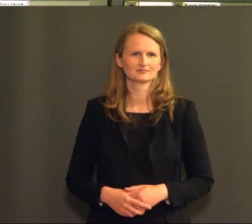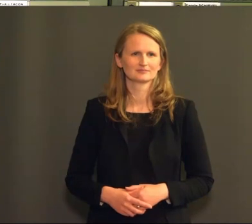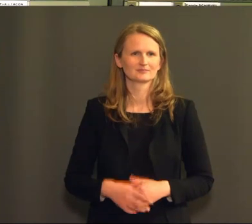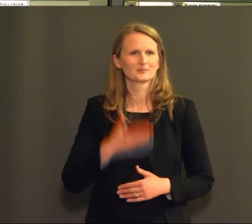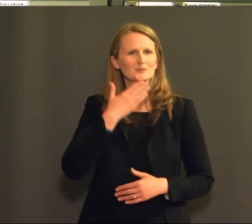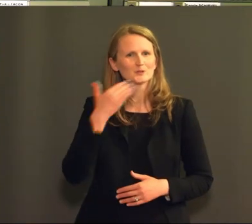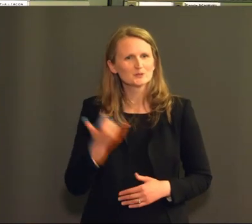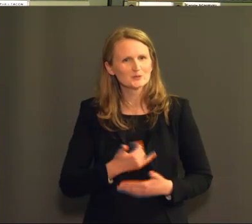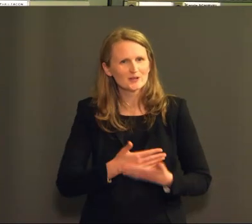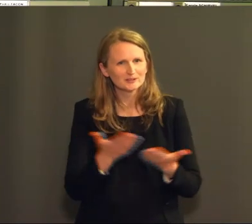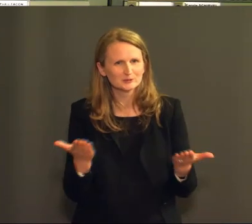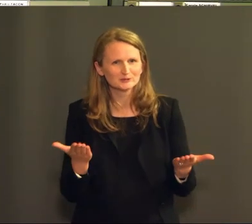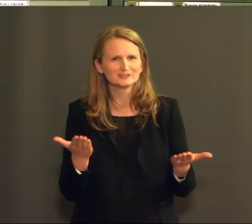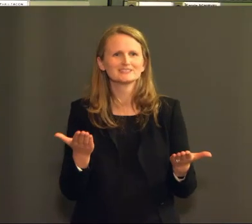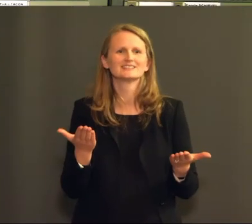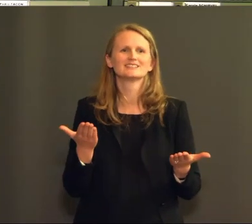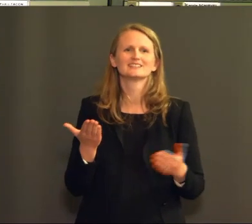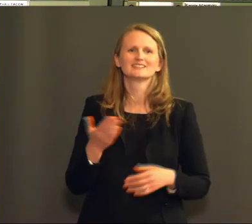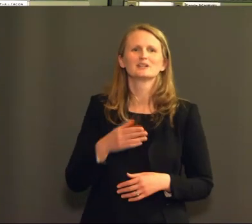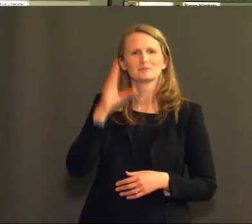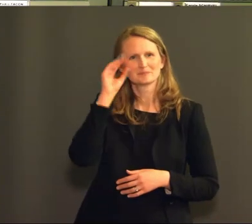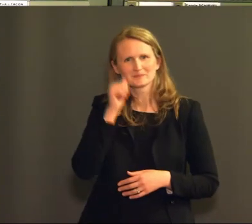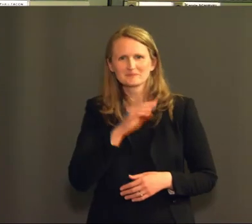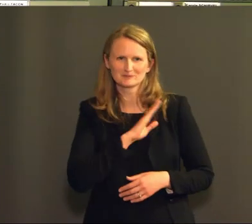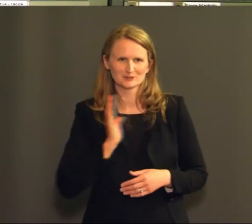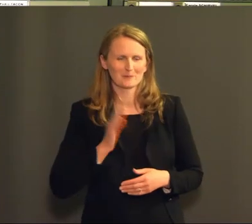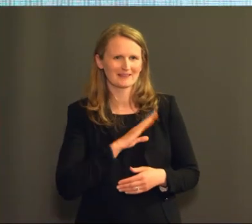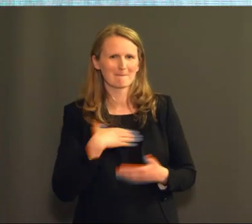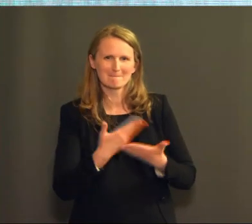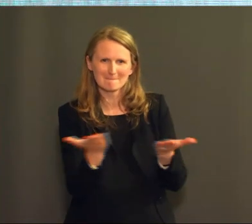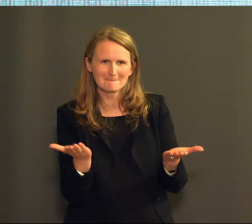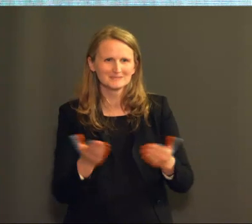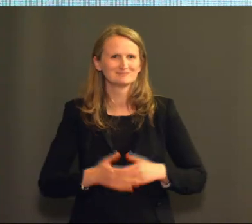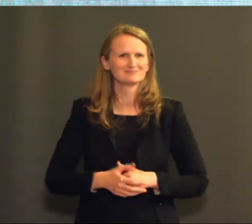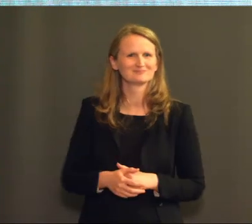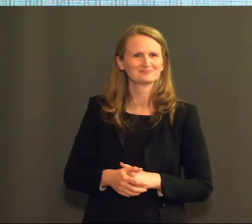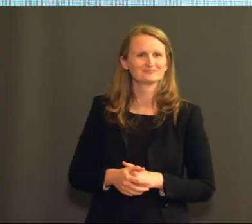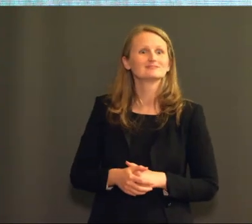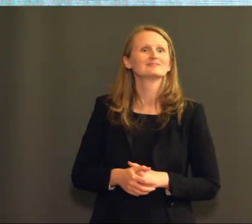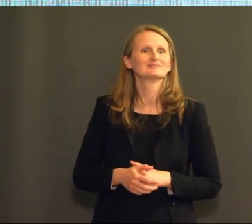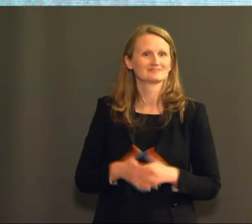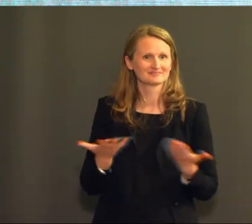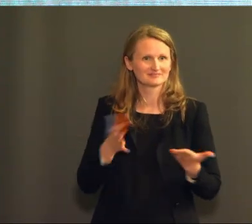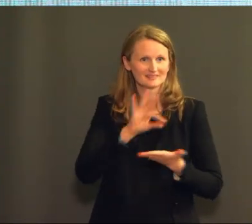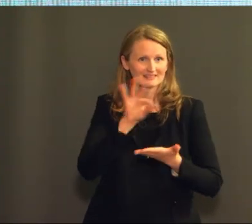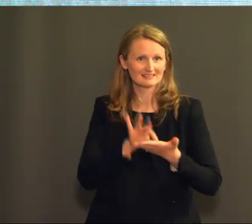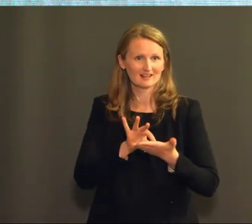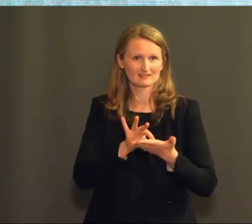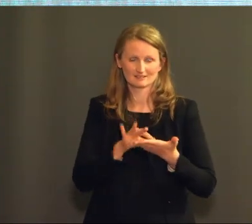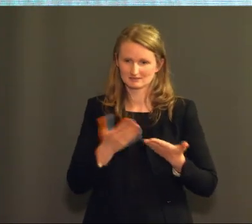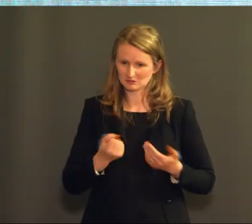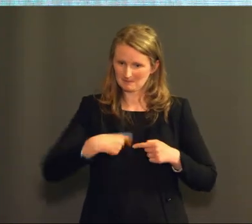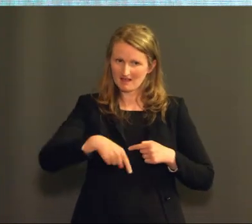Bonjour à toutes et à tous. C'est un hasard du calendrier qui fait bien les choses. à l'occasion de la